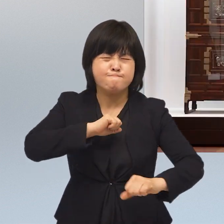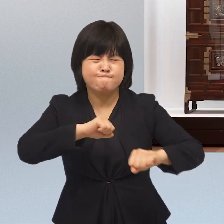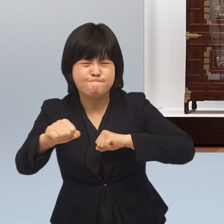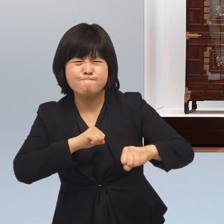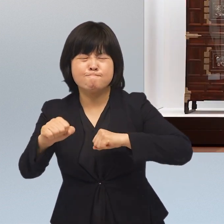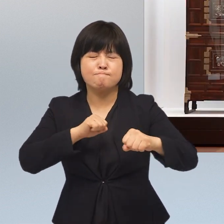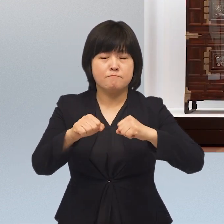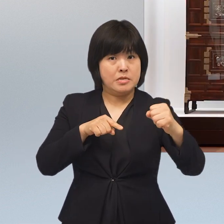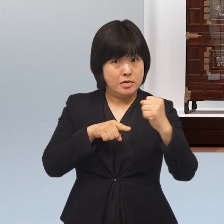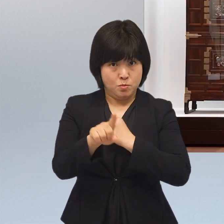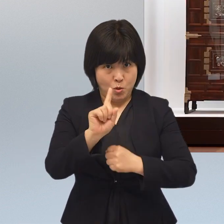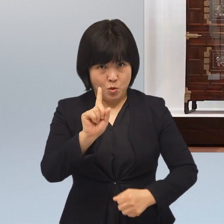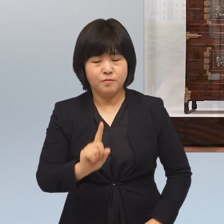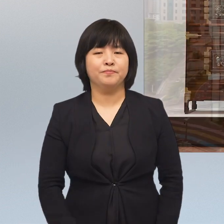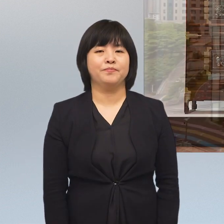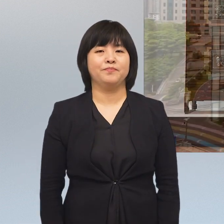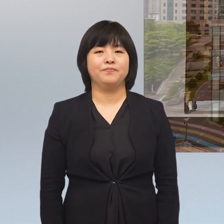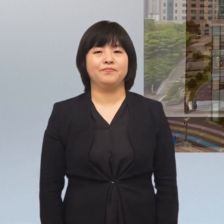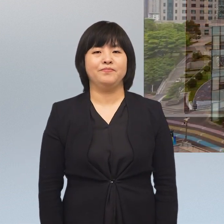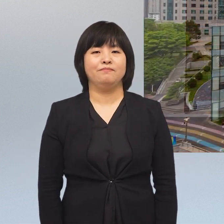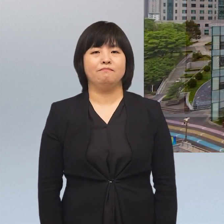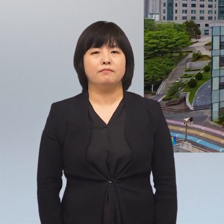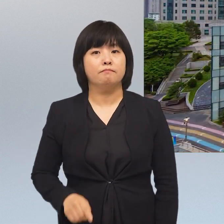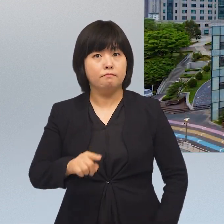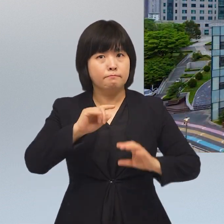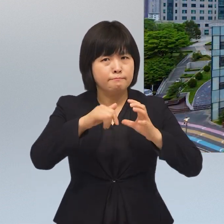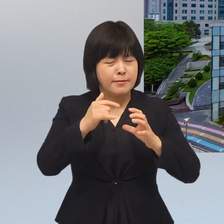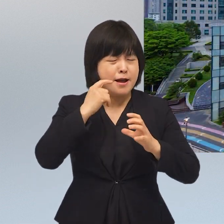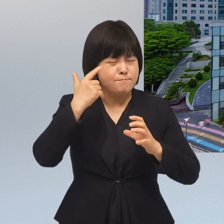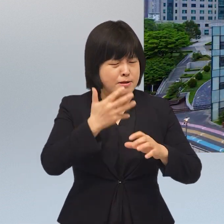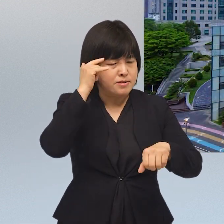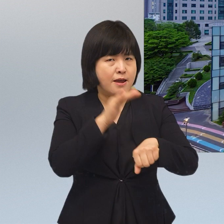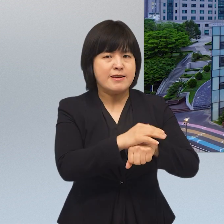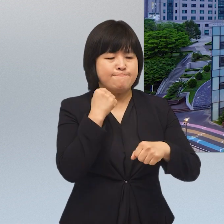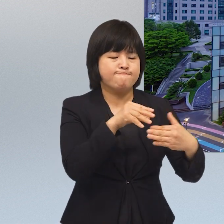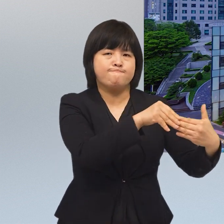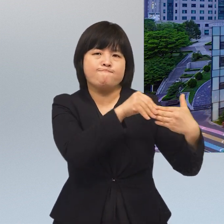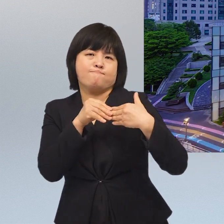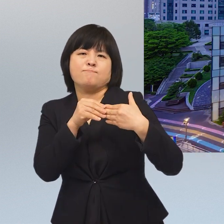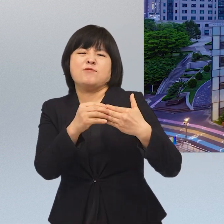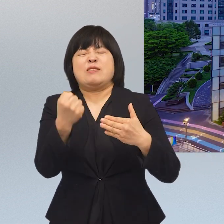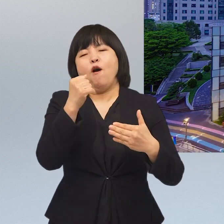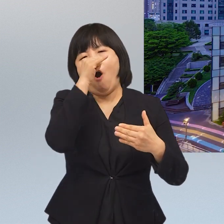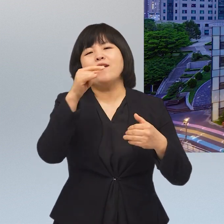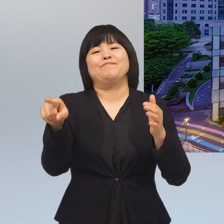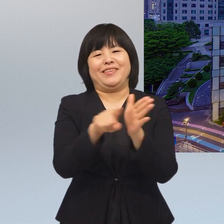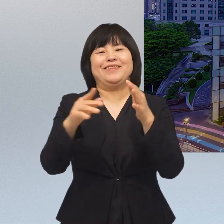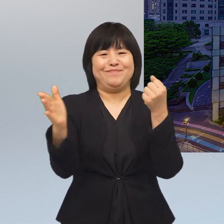아름다운 지혜와 굳건한 힘이 깃들어 있다고 믿기 때문이다.